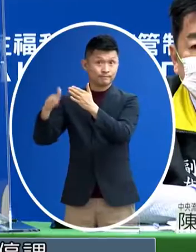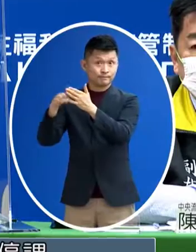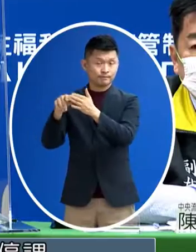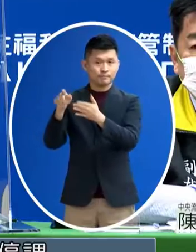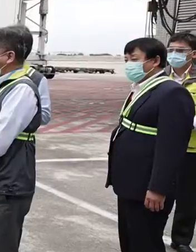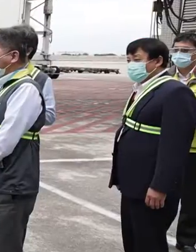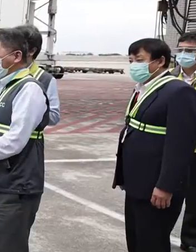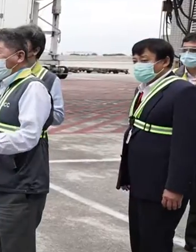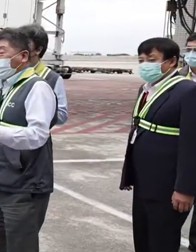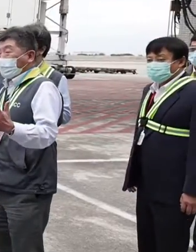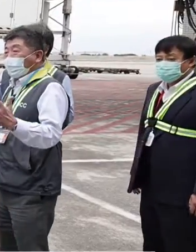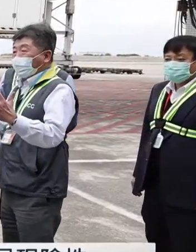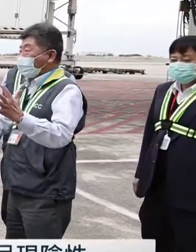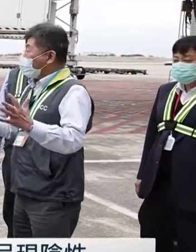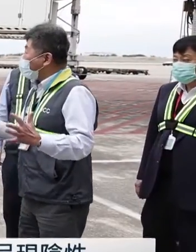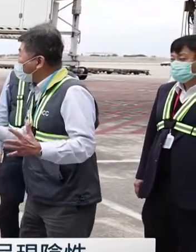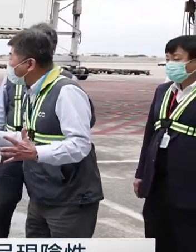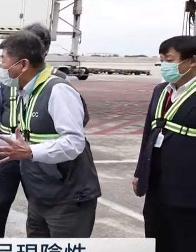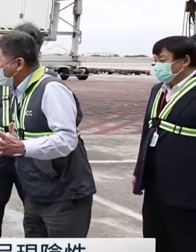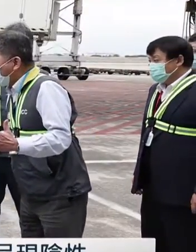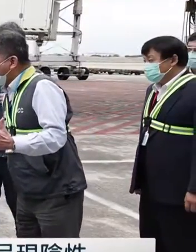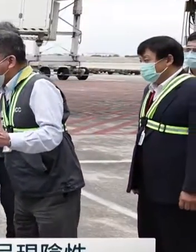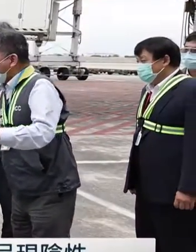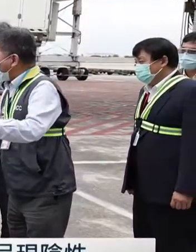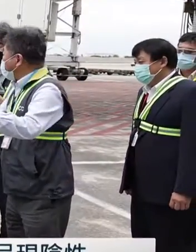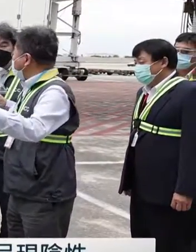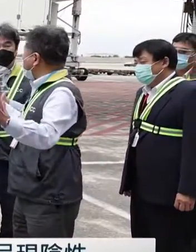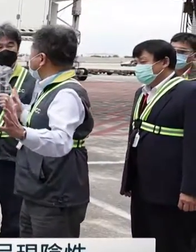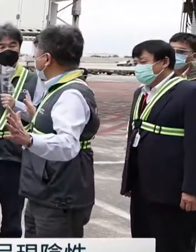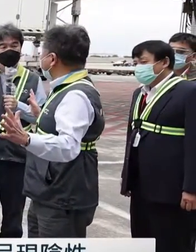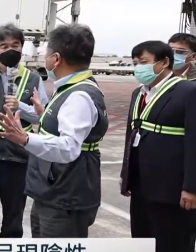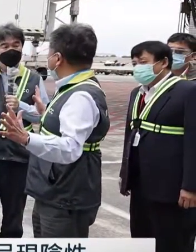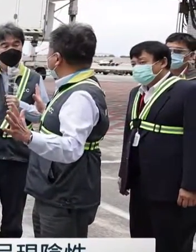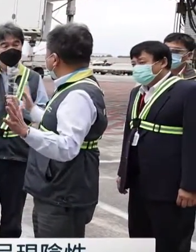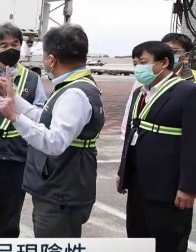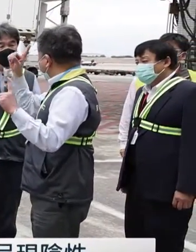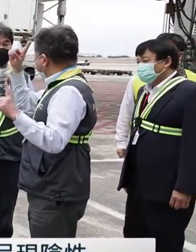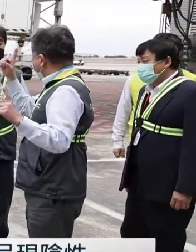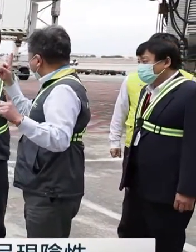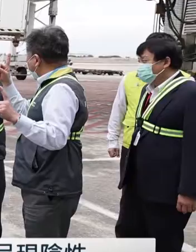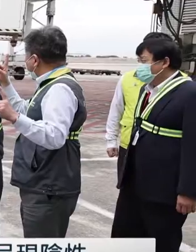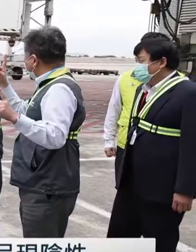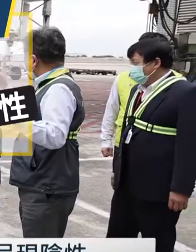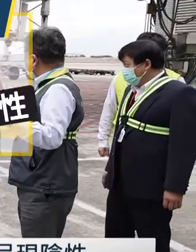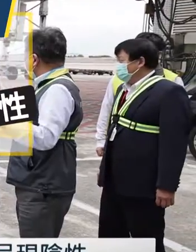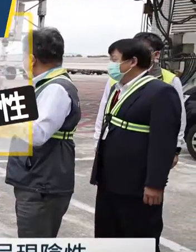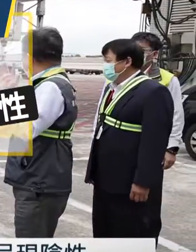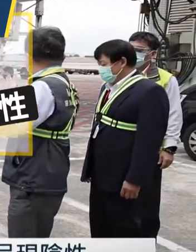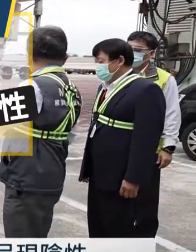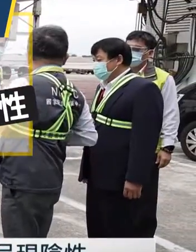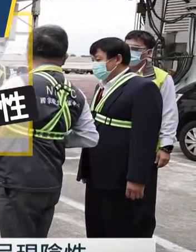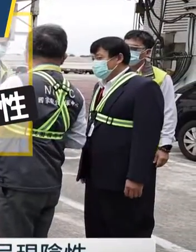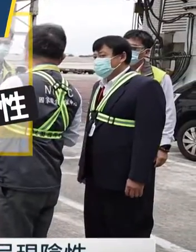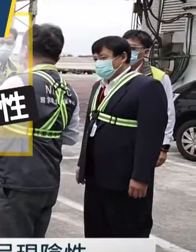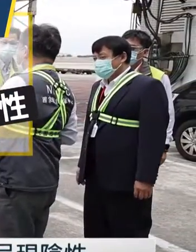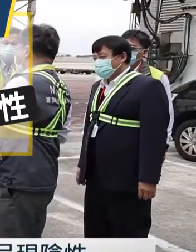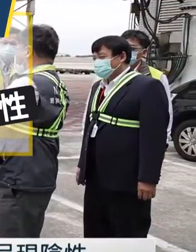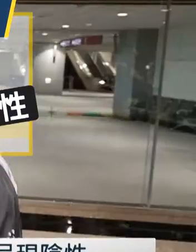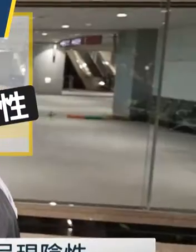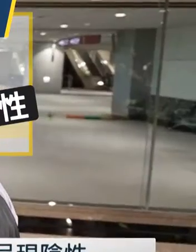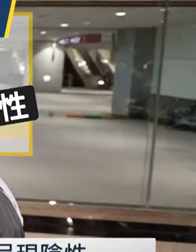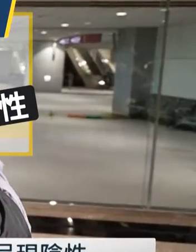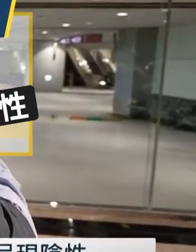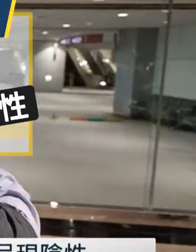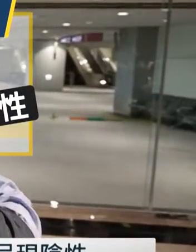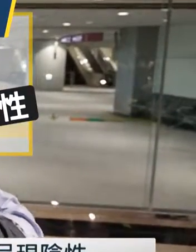个停课。 而外界也相当关注居服员确诊后相关接触家庭的采检状况。指挥中心表示，共12